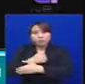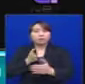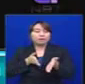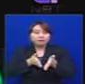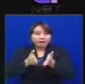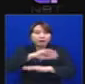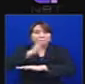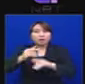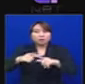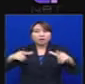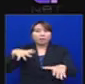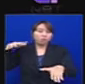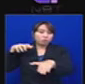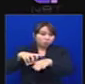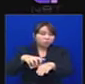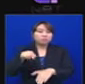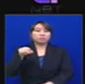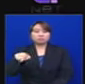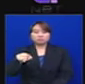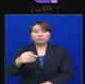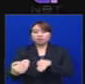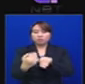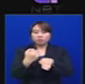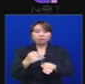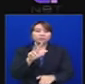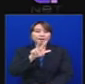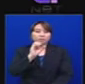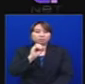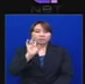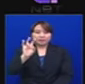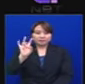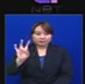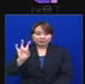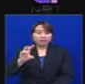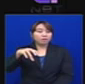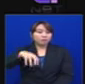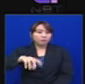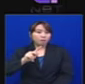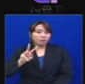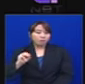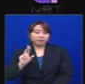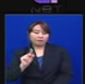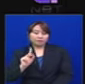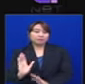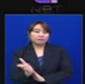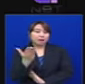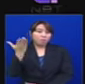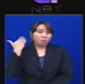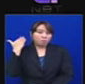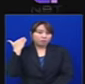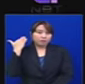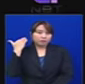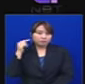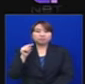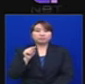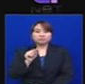จากเหตุถูกรถชนว่าเกิดเหตุบนถนนสาย3077ระหว่างหลักกิโลเมตรที่31ช่วงเช้าวานนี้ซึ่งเห